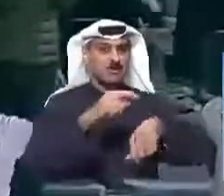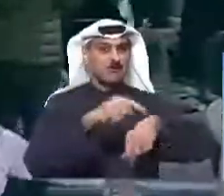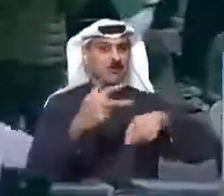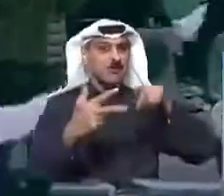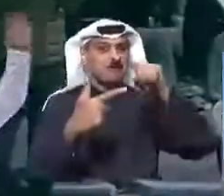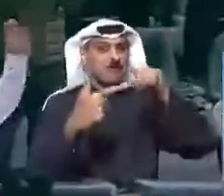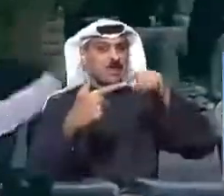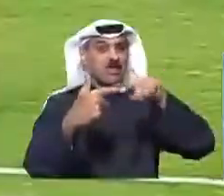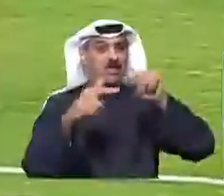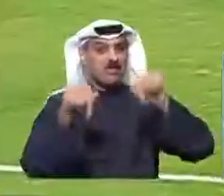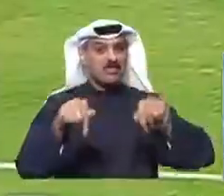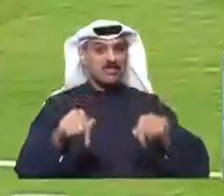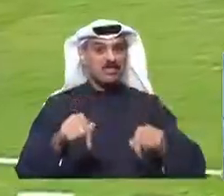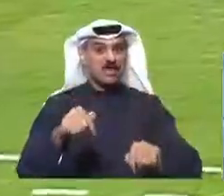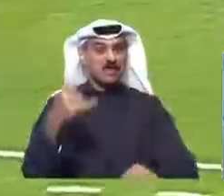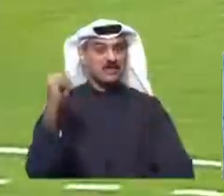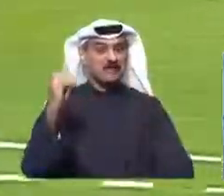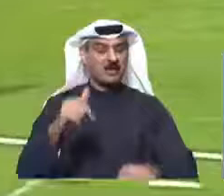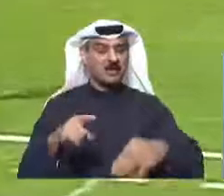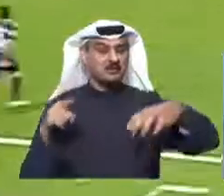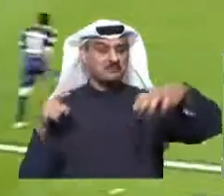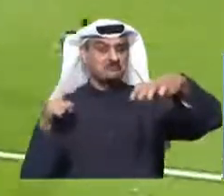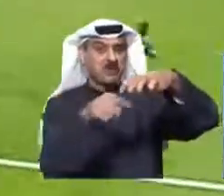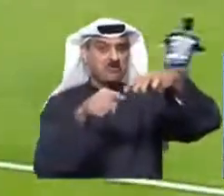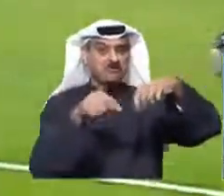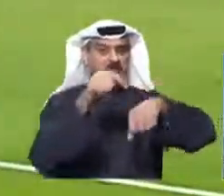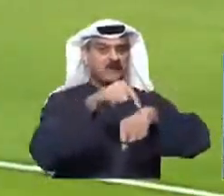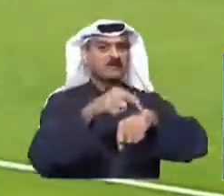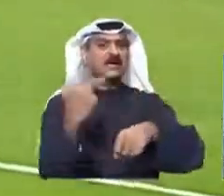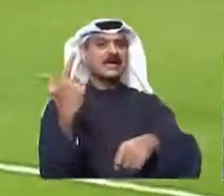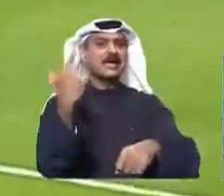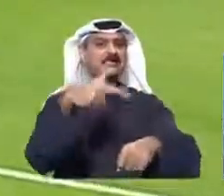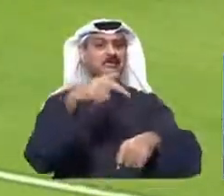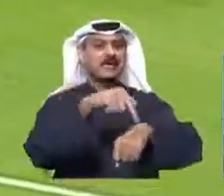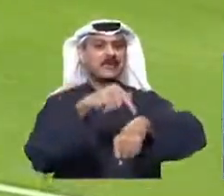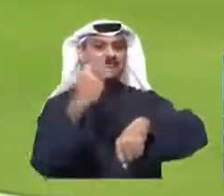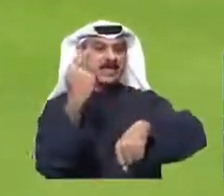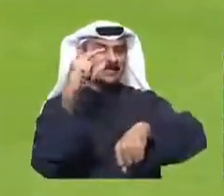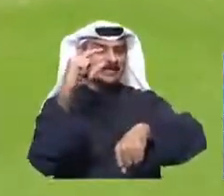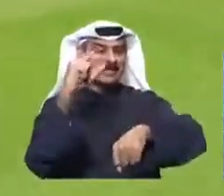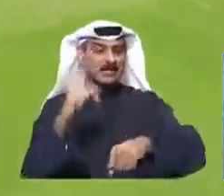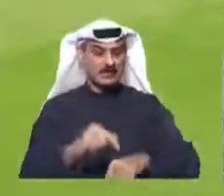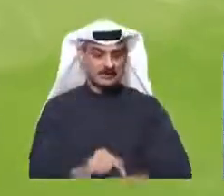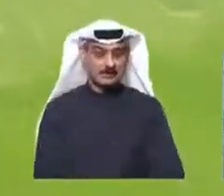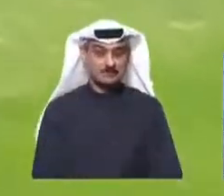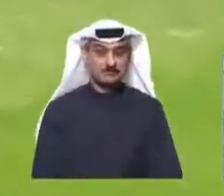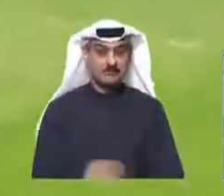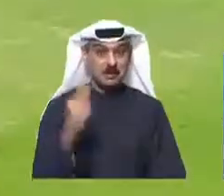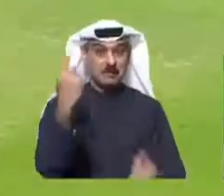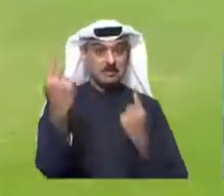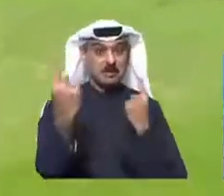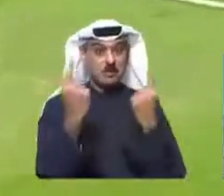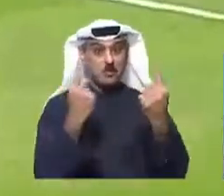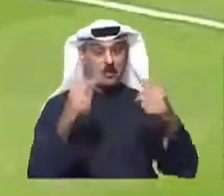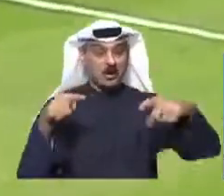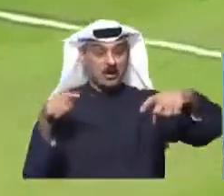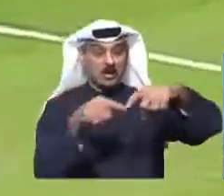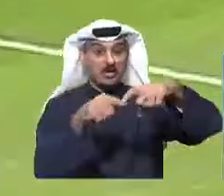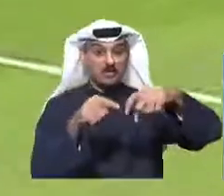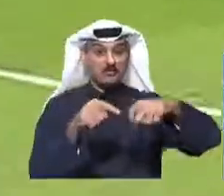بتسجيل الهدف الأول عبر المتألق علي خلف في الدقيقة 70. بين أن أحمد شبيب أدرك التعادل لليرموك في